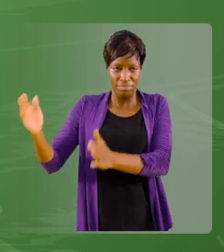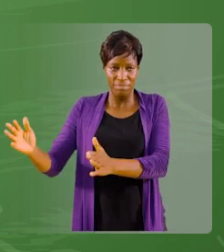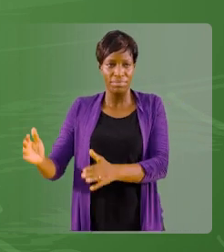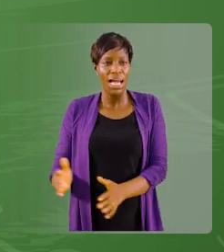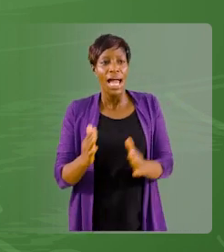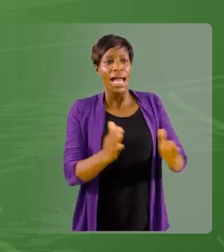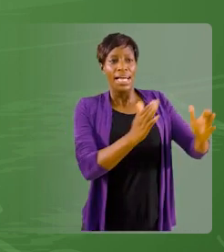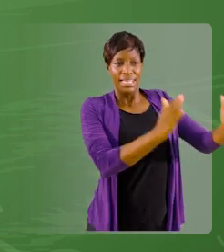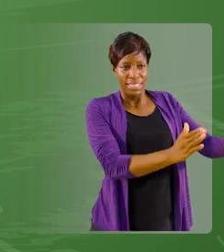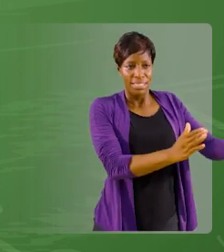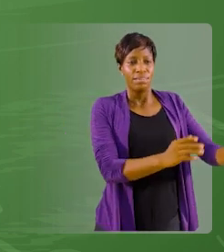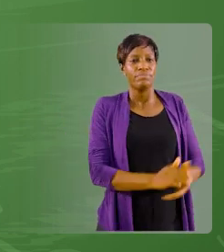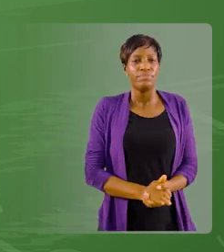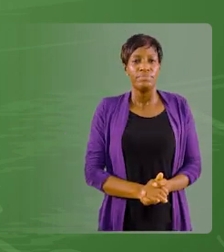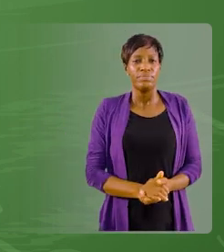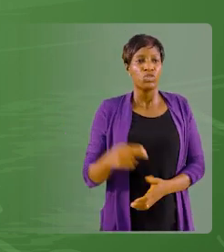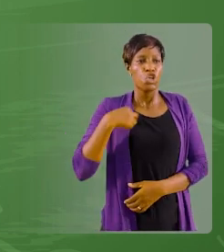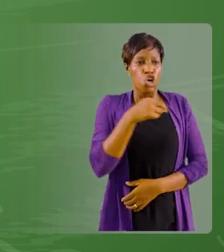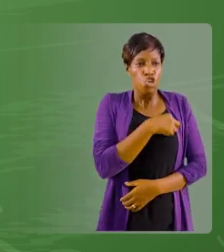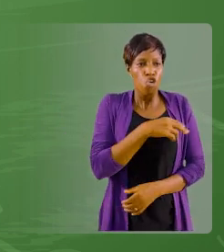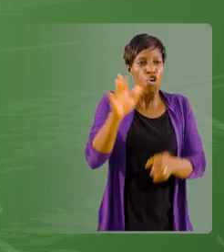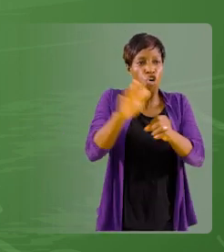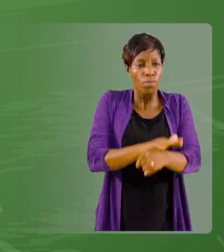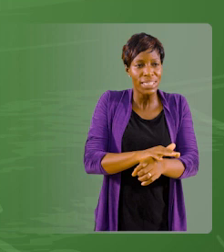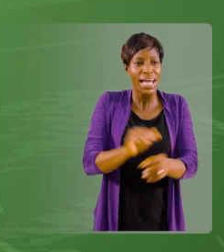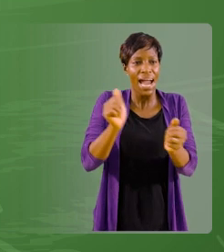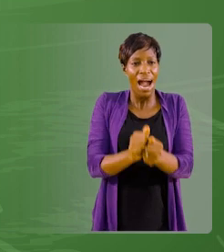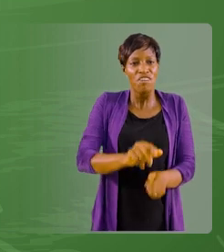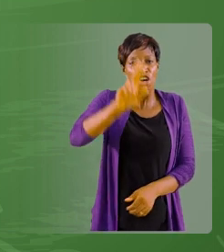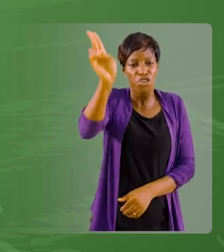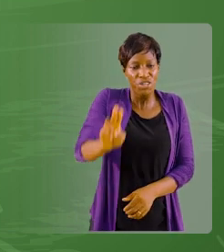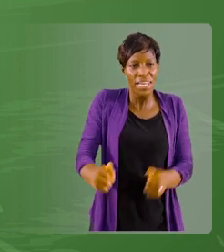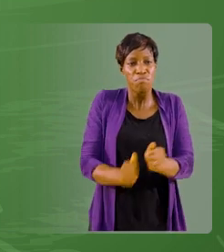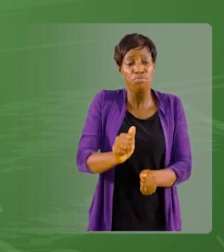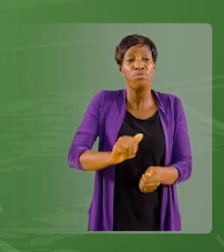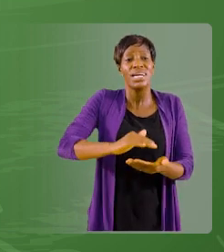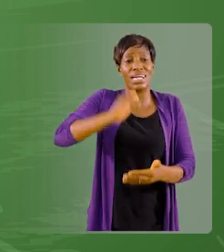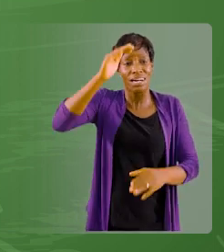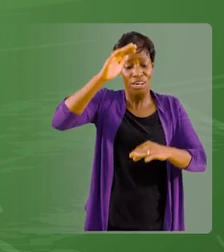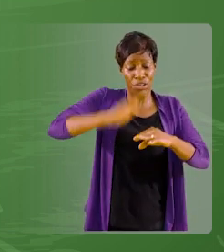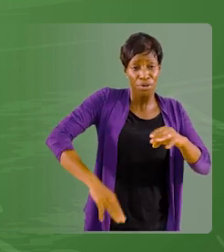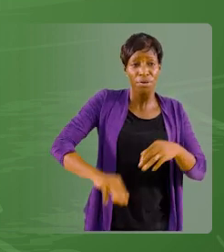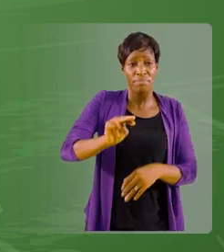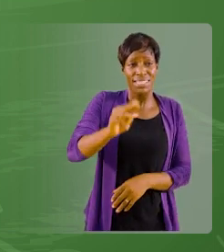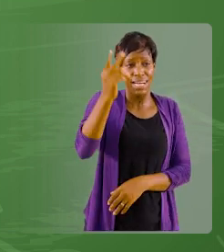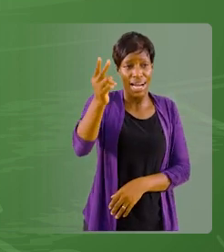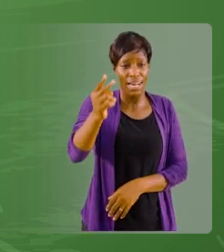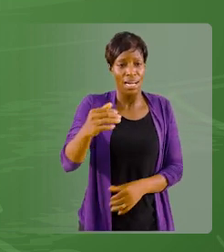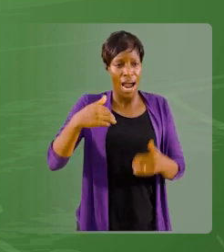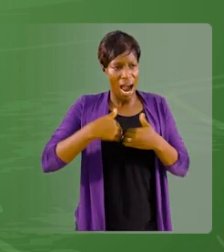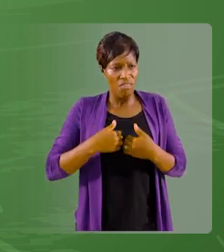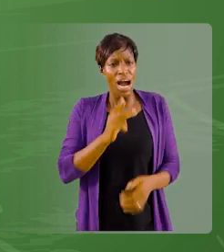allons compléter avec les unités plus grandes que le mètre carré. Nous avons le décamètre